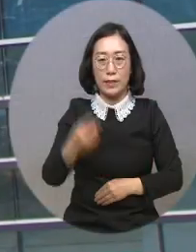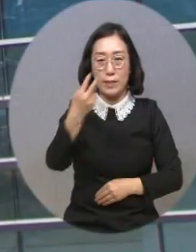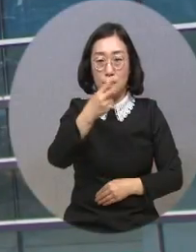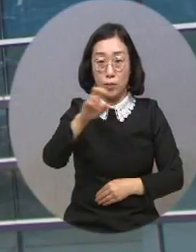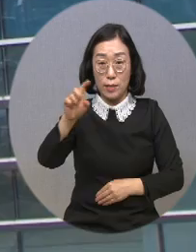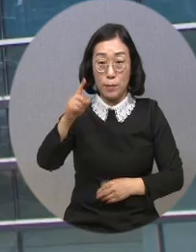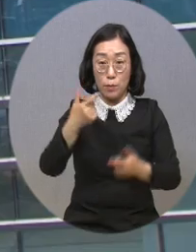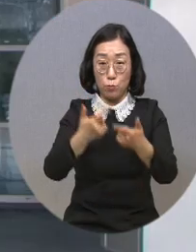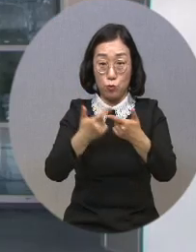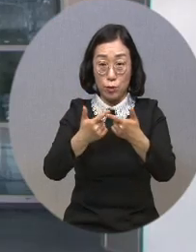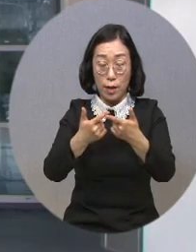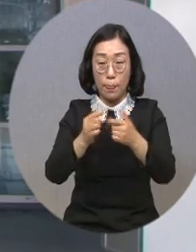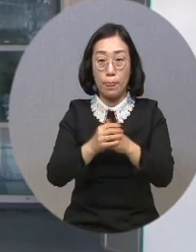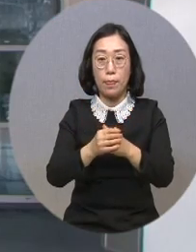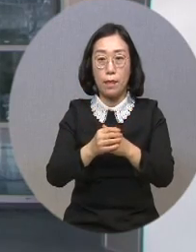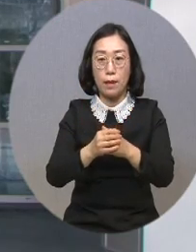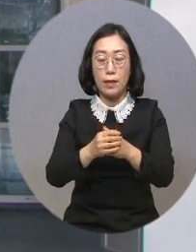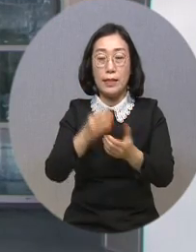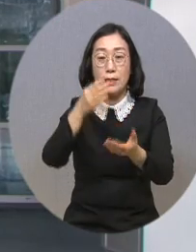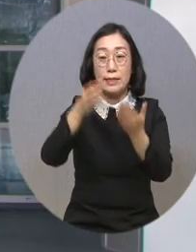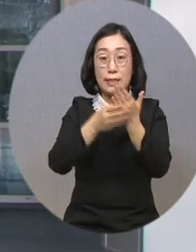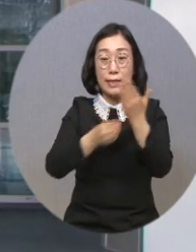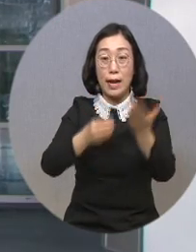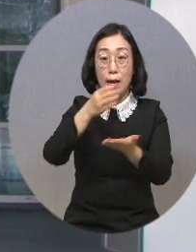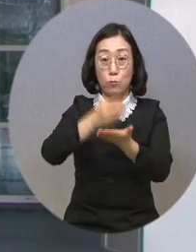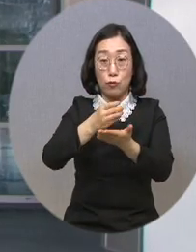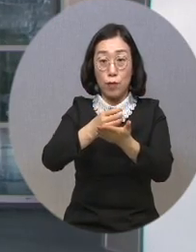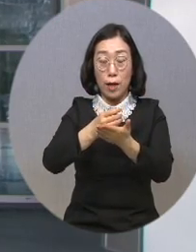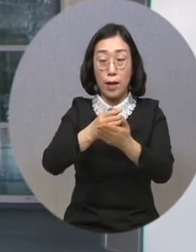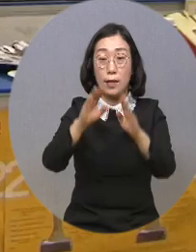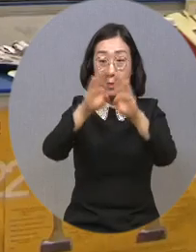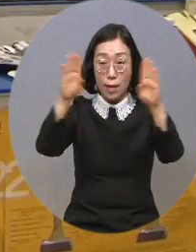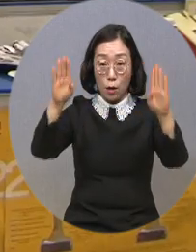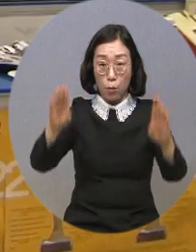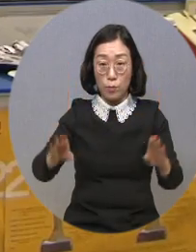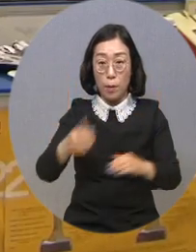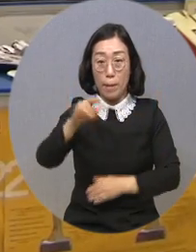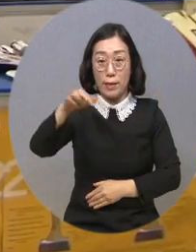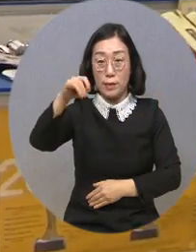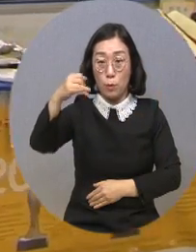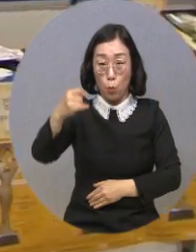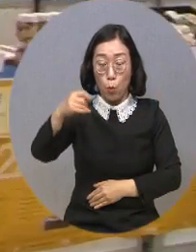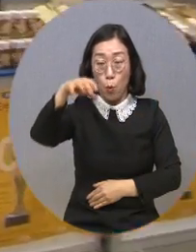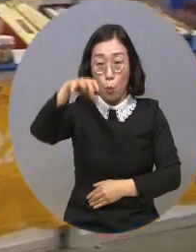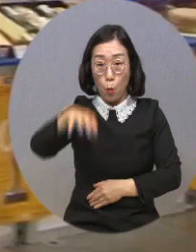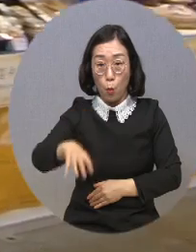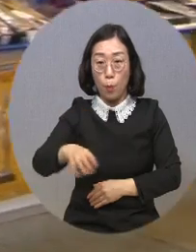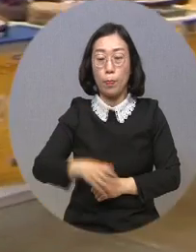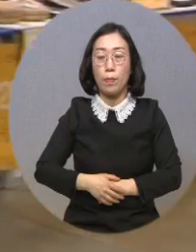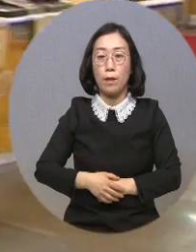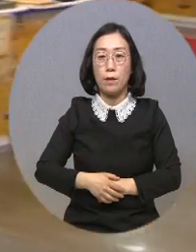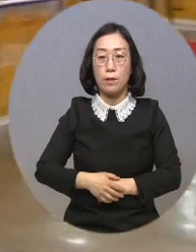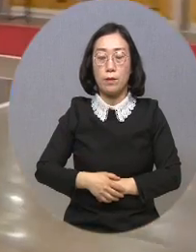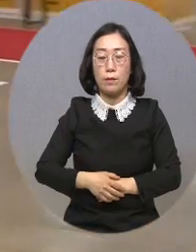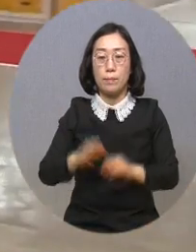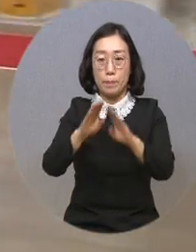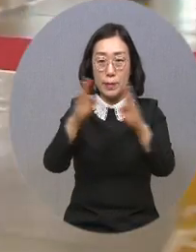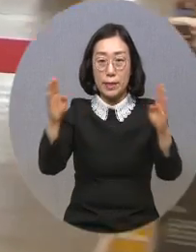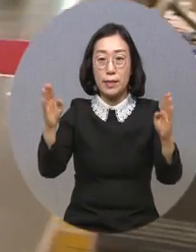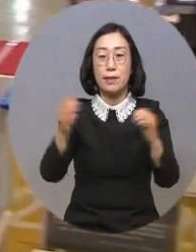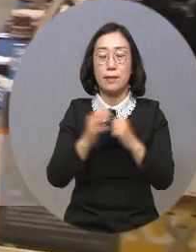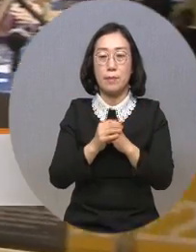2022 부산국제차문화산업전이 지난 11일부터 14일까지 부산 벡스코 제1전시실 EA홀에서